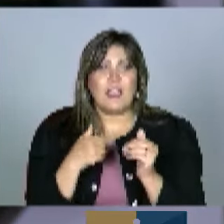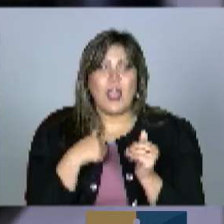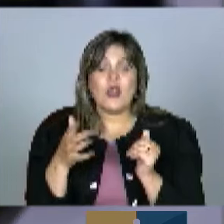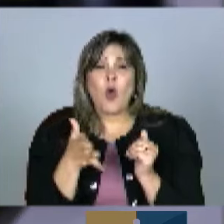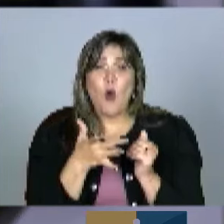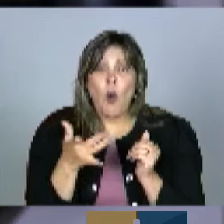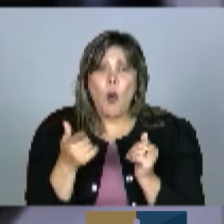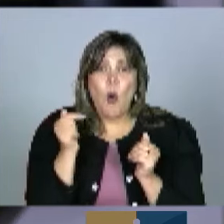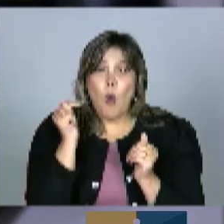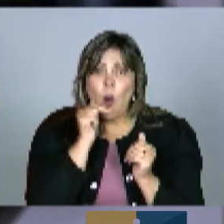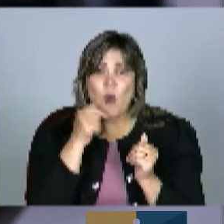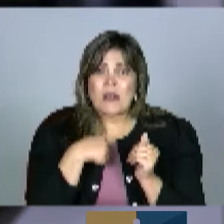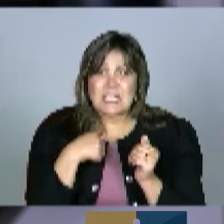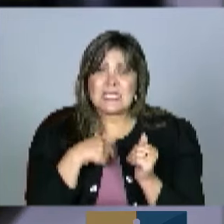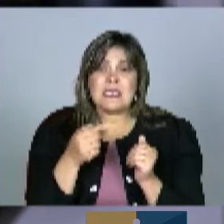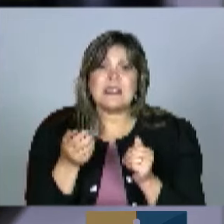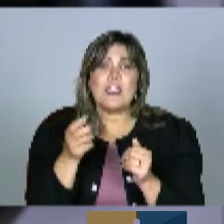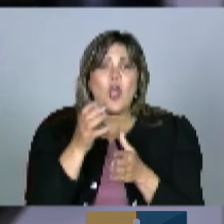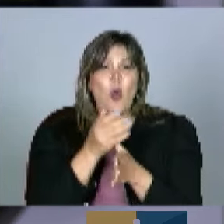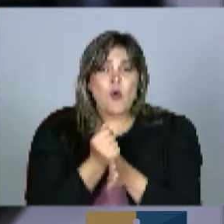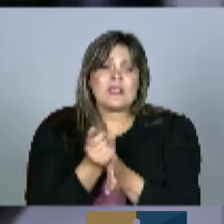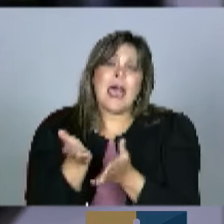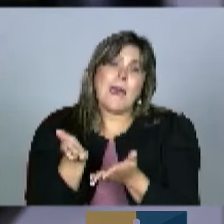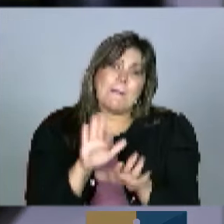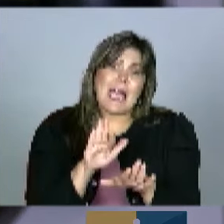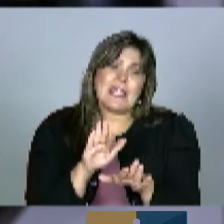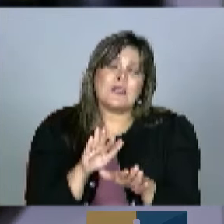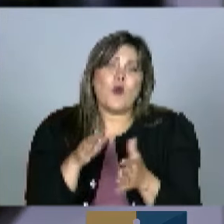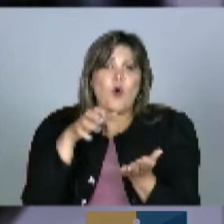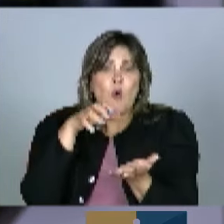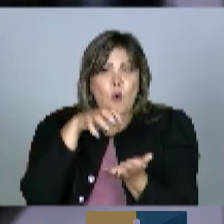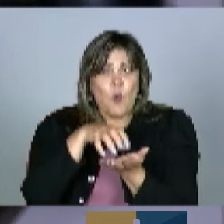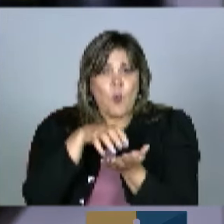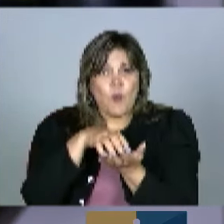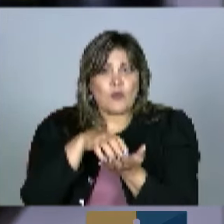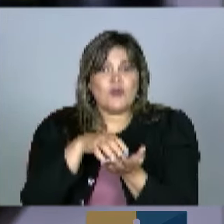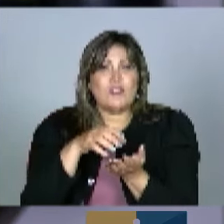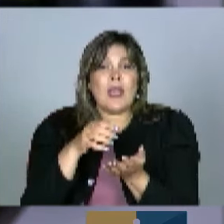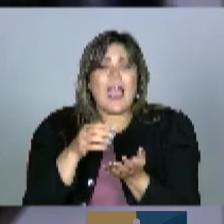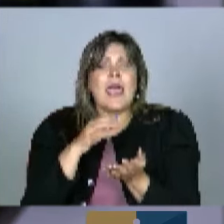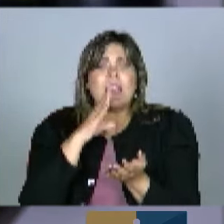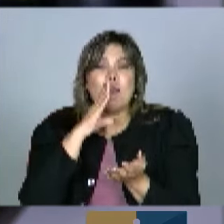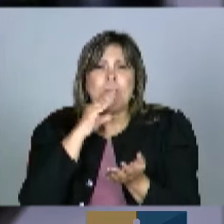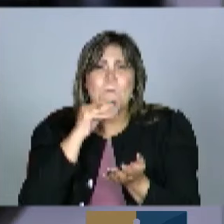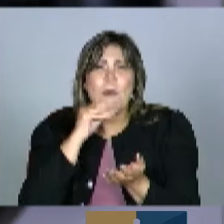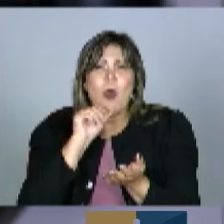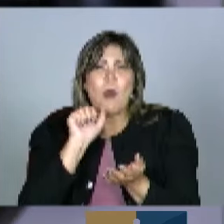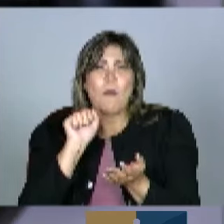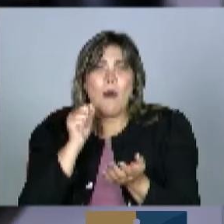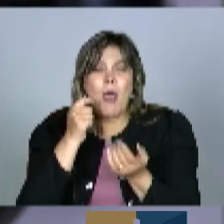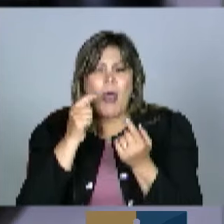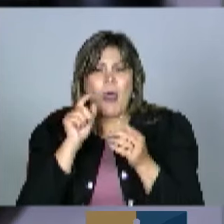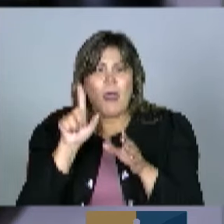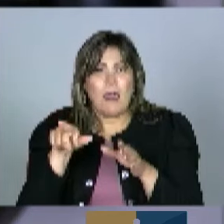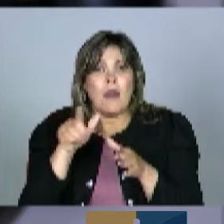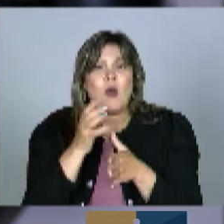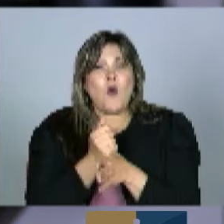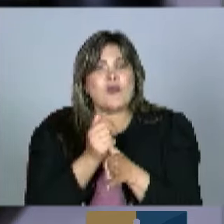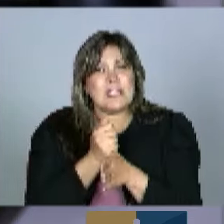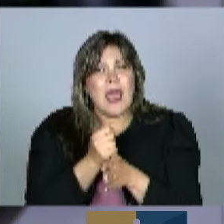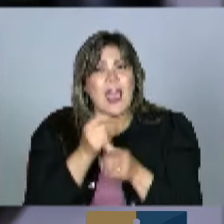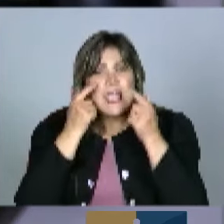اختي ارمله وعايشه في شقه حماح وجايل لها عريس عايز يتجوزها هل هل